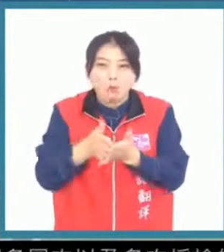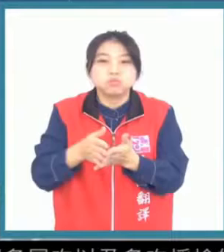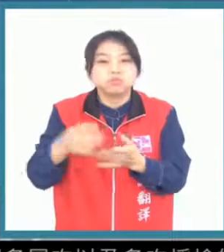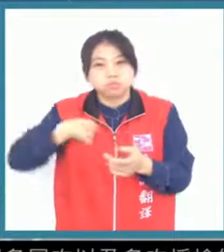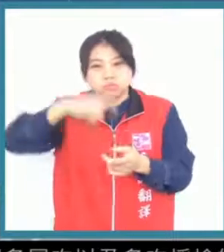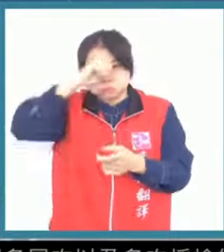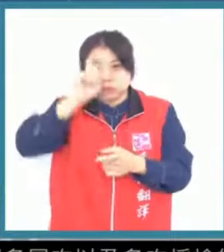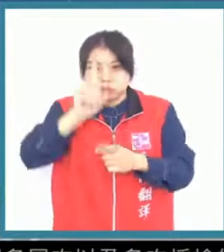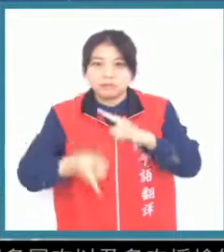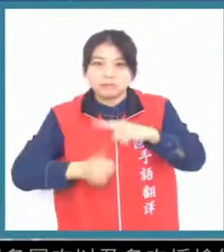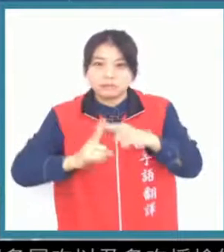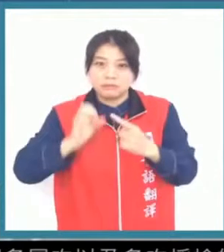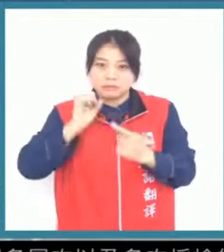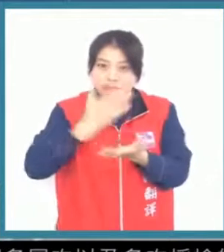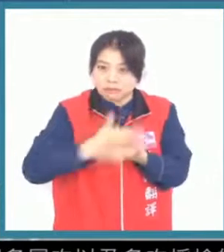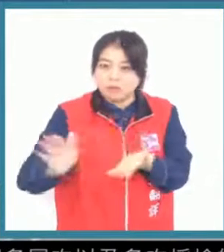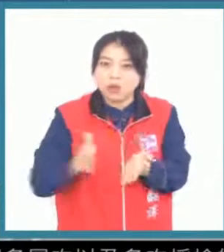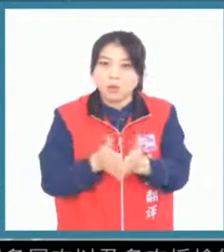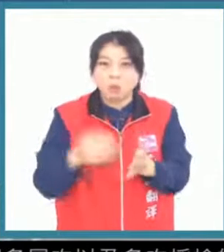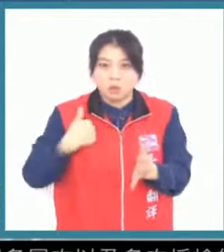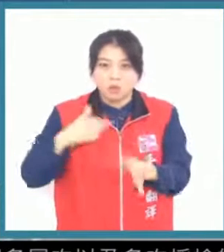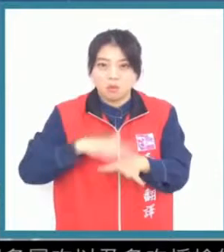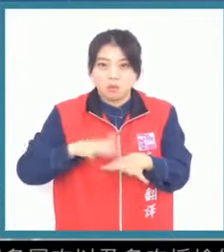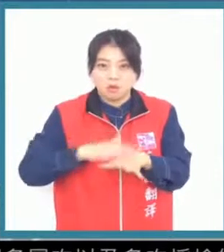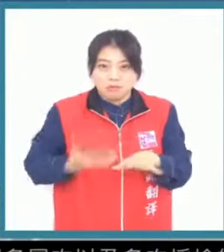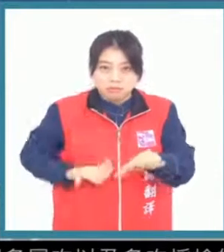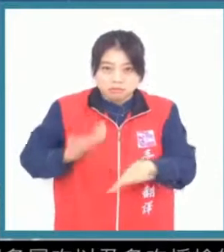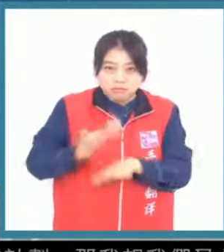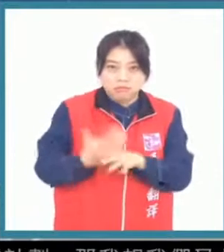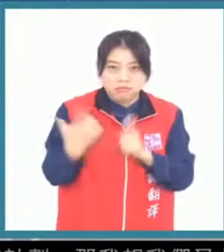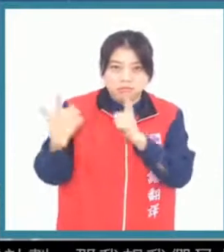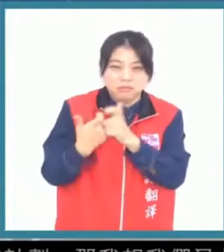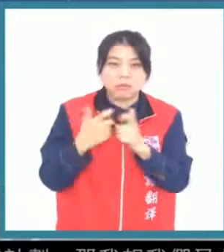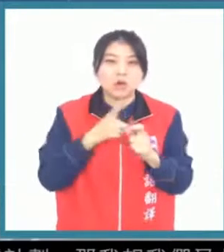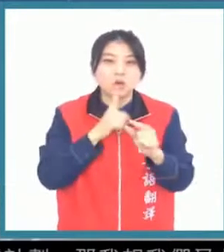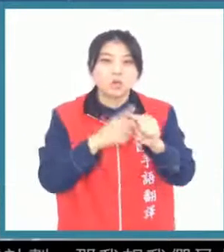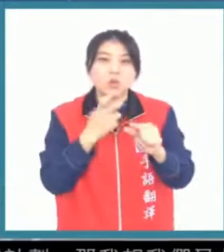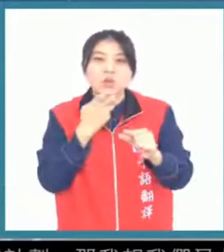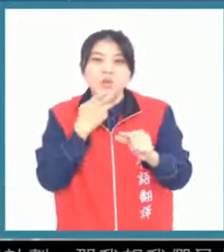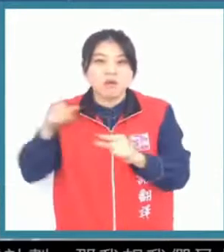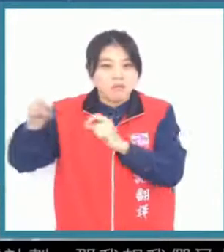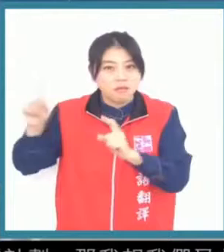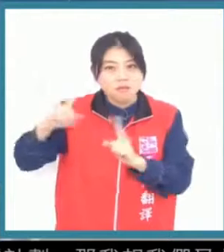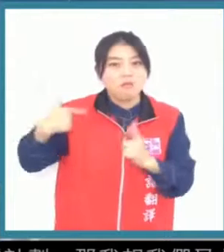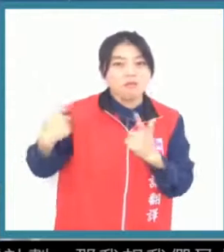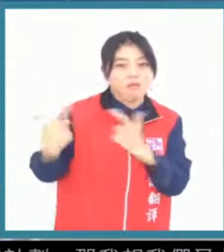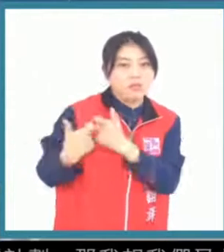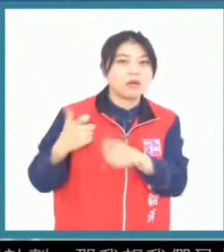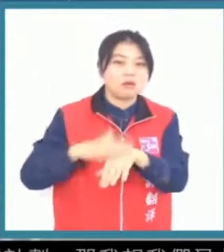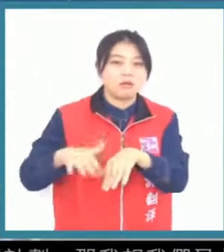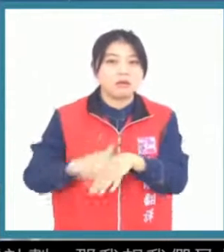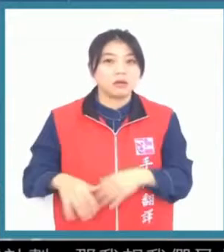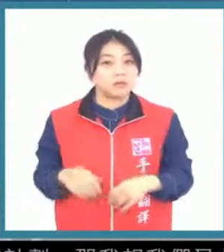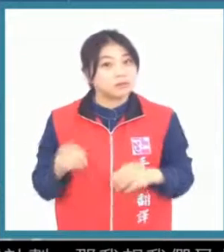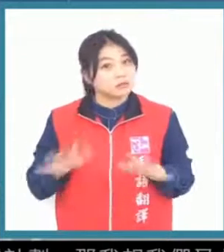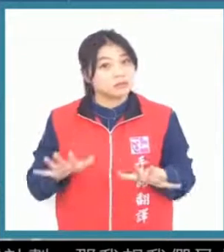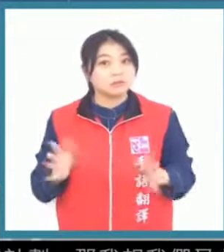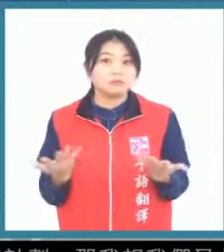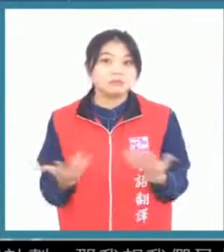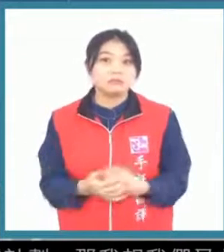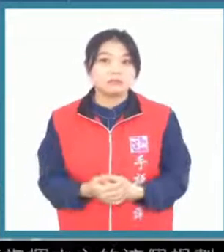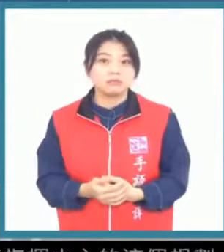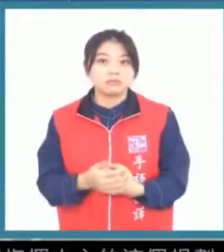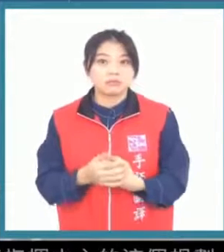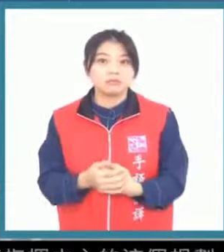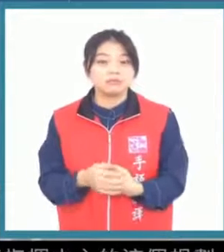划。那我想我们会全力配合那么指挥中心的这个规划。那目前不